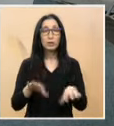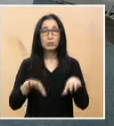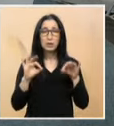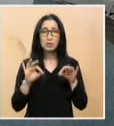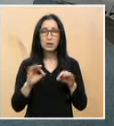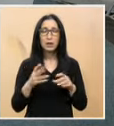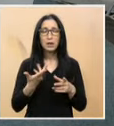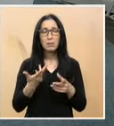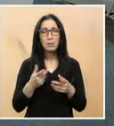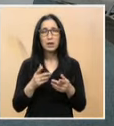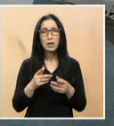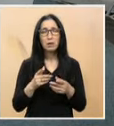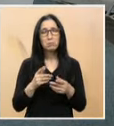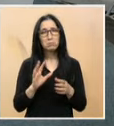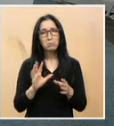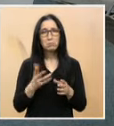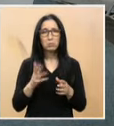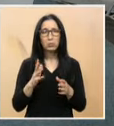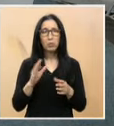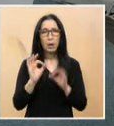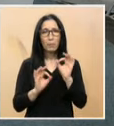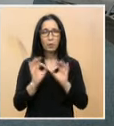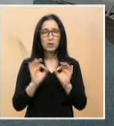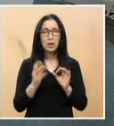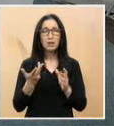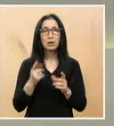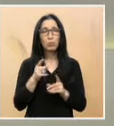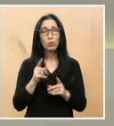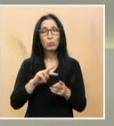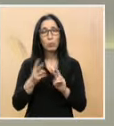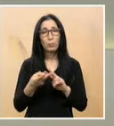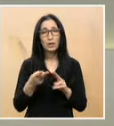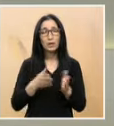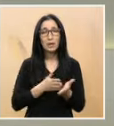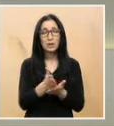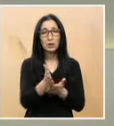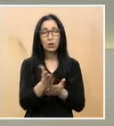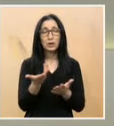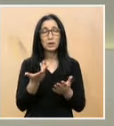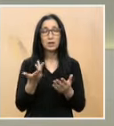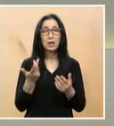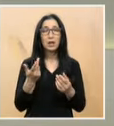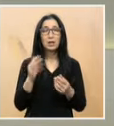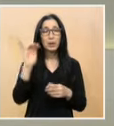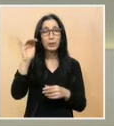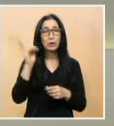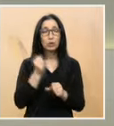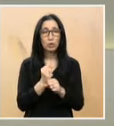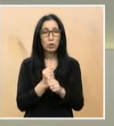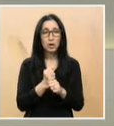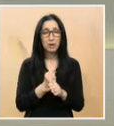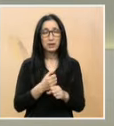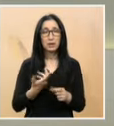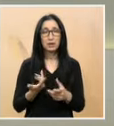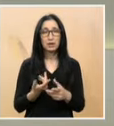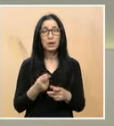Имаме известен процент от ученици, които завършвайки 12-ти клас, променят насоката на своето бъдещо реализиране.